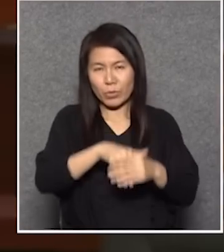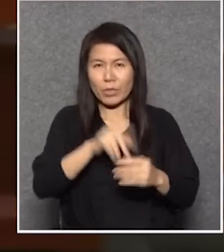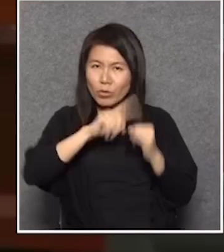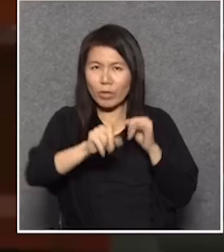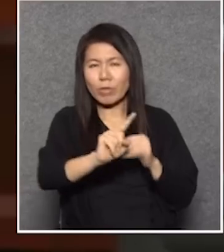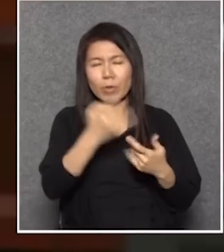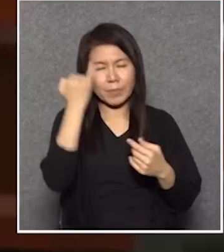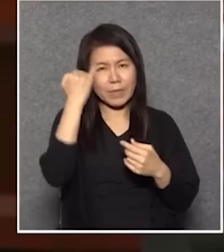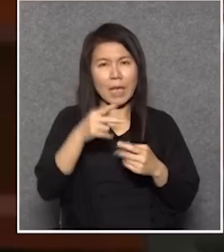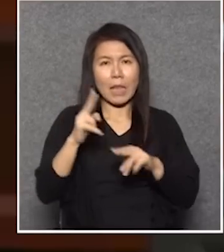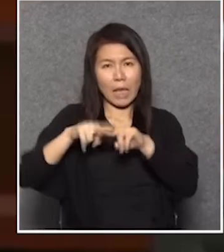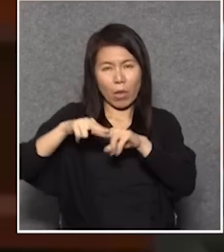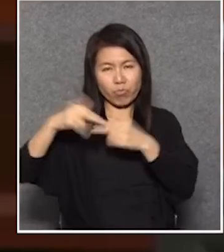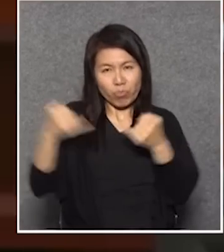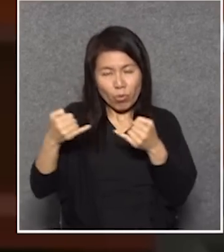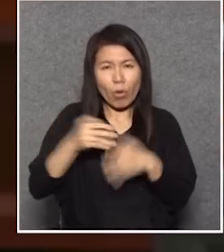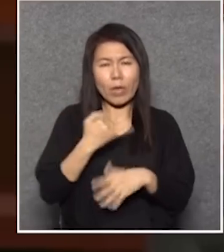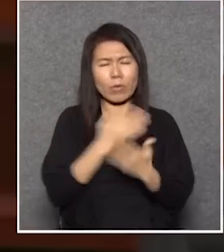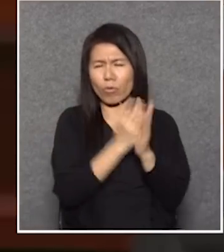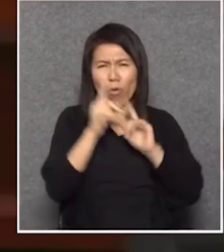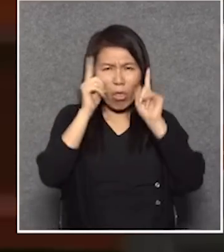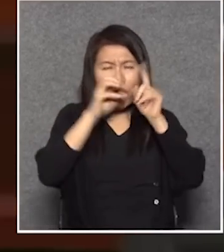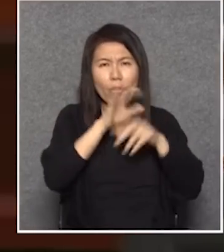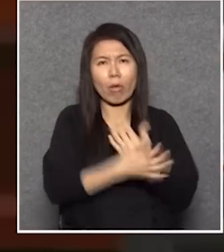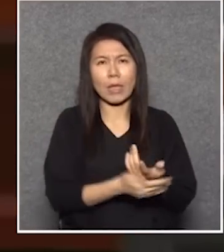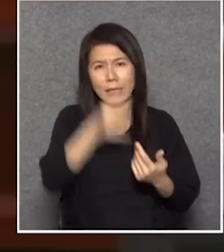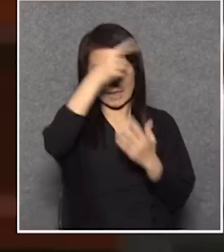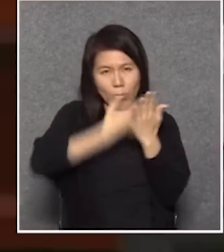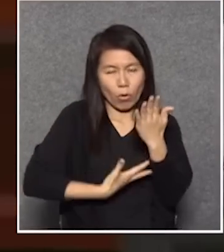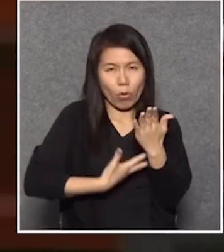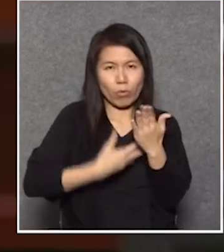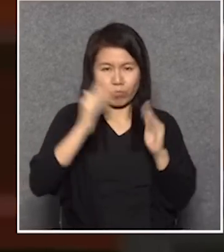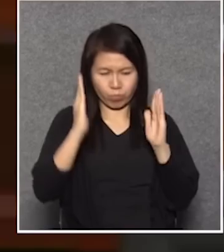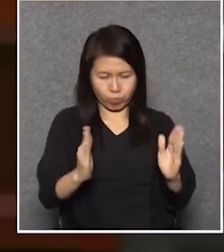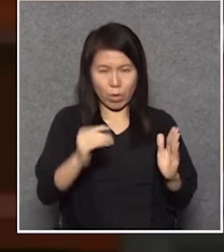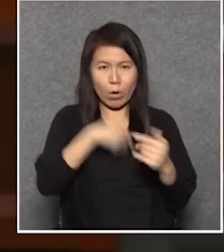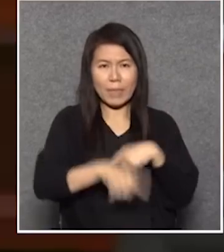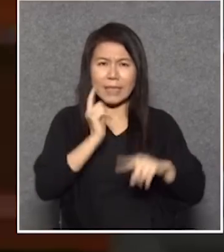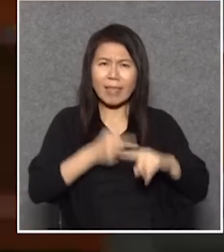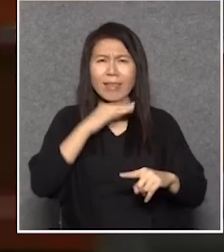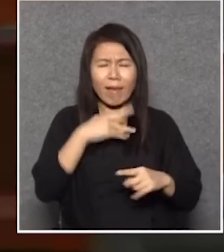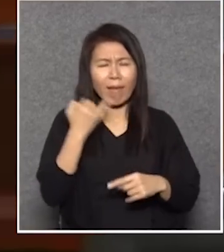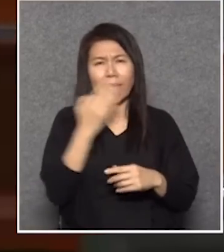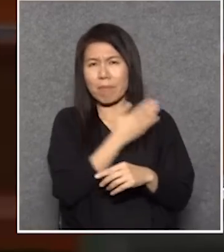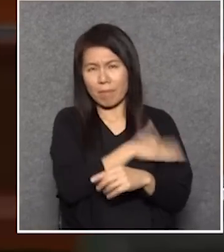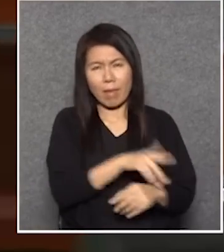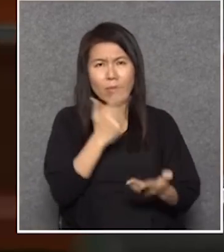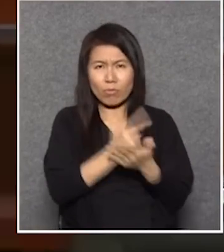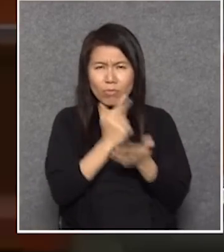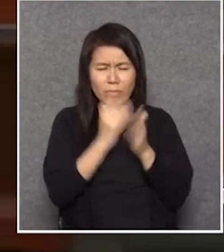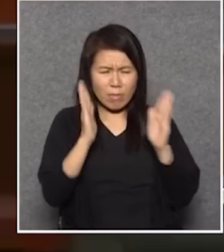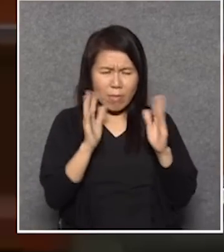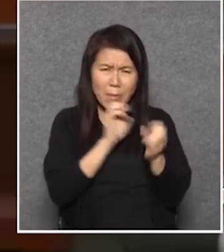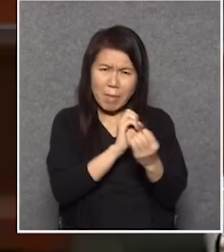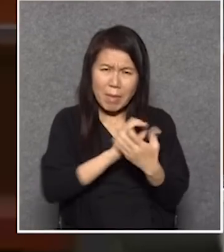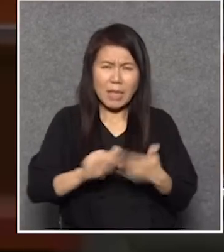中央啊呢啲啊嘛，喂呢啲講法咧喺嗰個政改諮詢期間，無論真係好假係好嘅諮詢期間，你都唔應該講呢啲